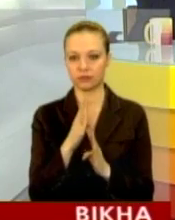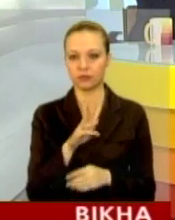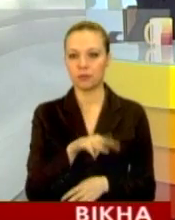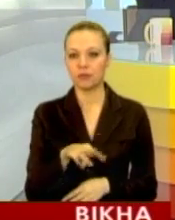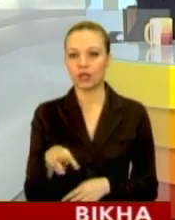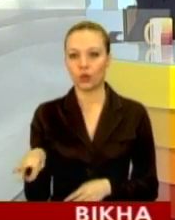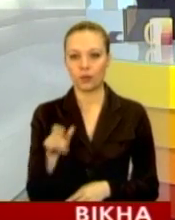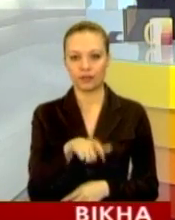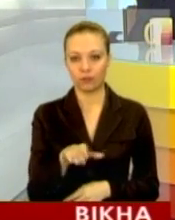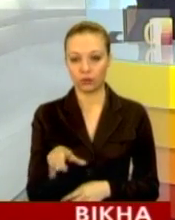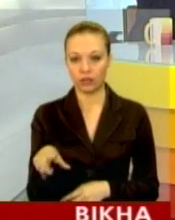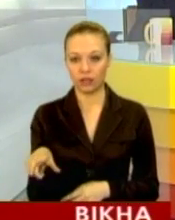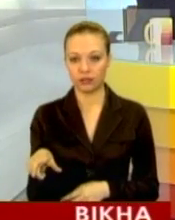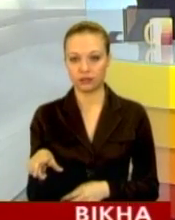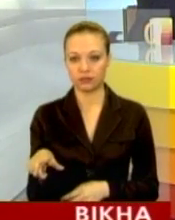мільйонів людей,